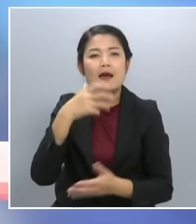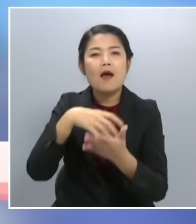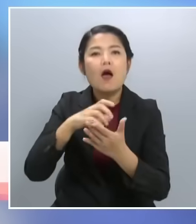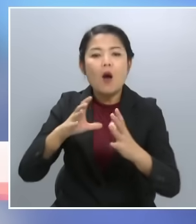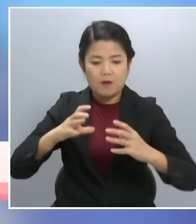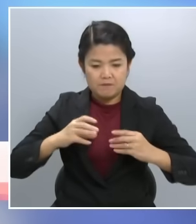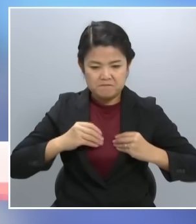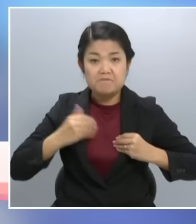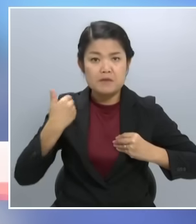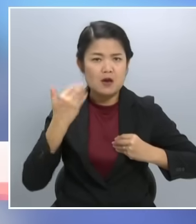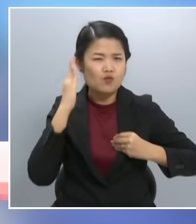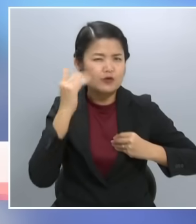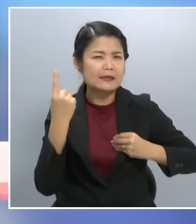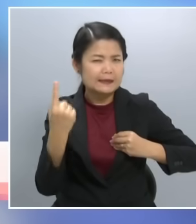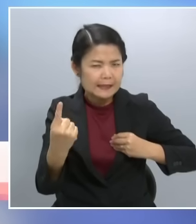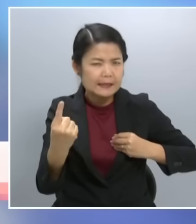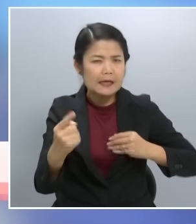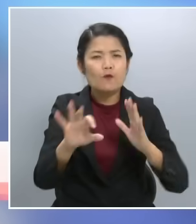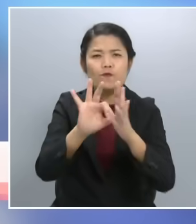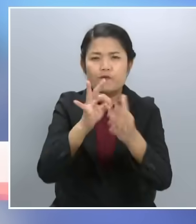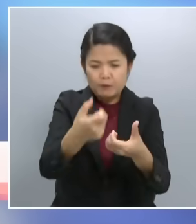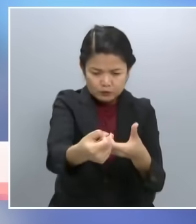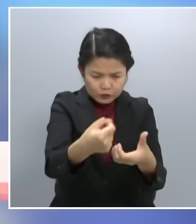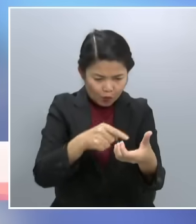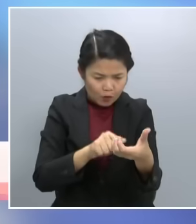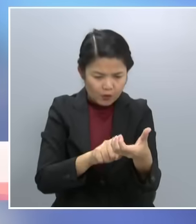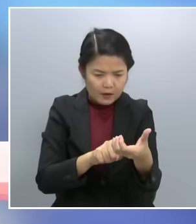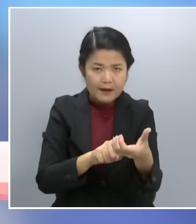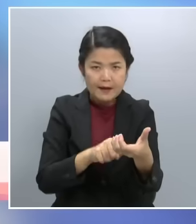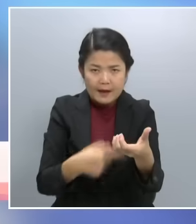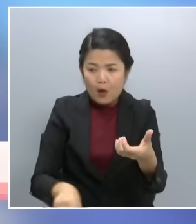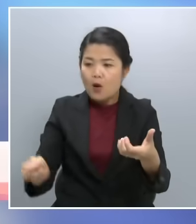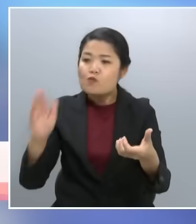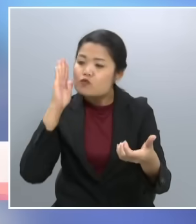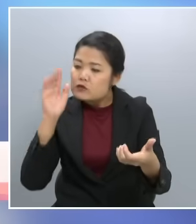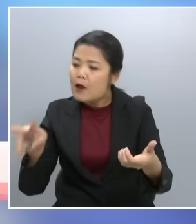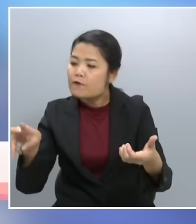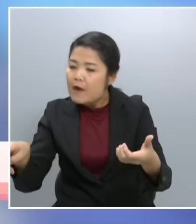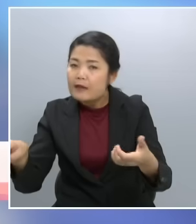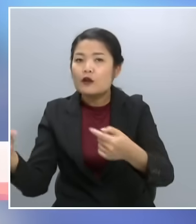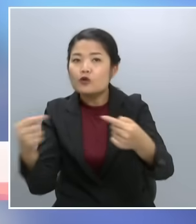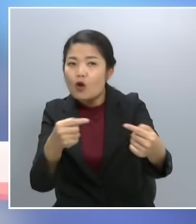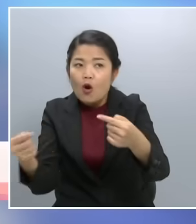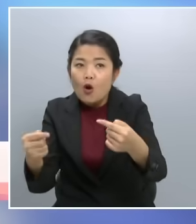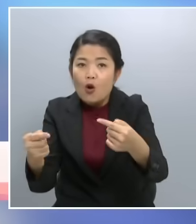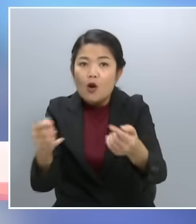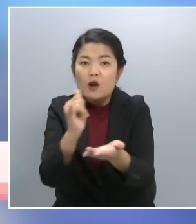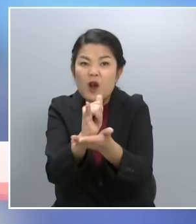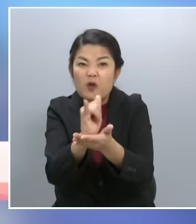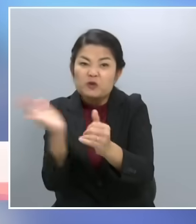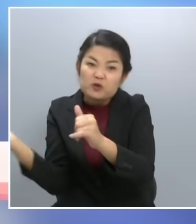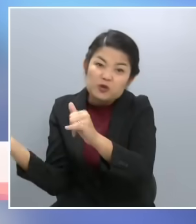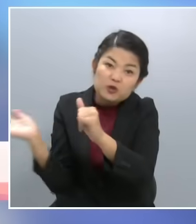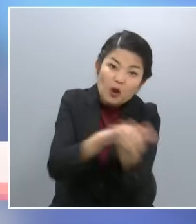มีผู้ชายคนนึงทัก Facebookมาแล้วหลังจากนั้นโบ้ก็เลยทะเลาะกับแพรวแล้วตบแพรวจนตกเตียงจากนั้น